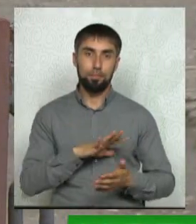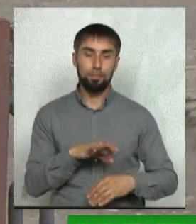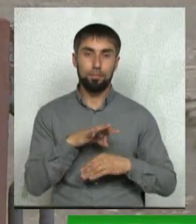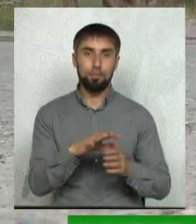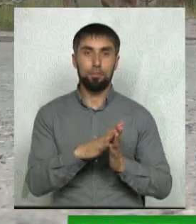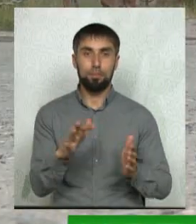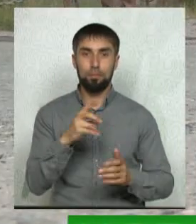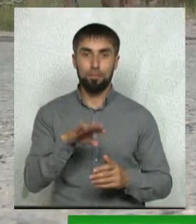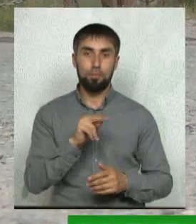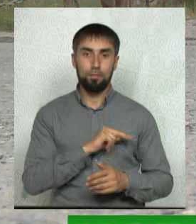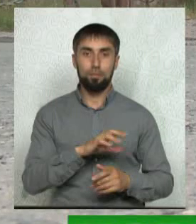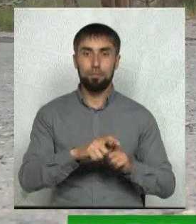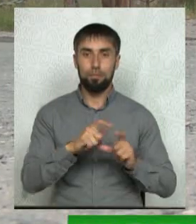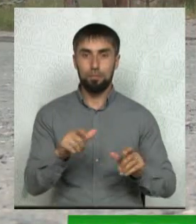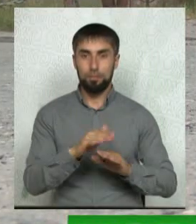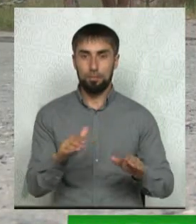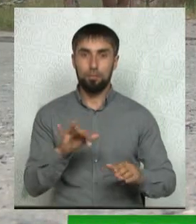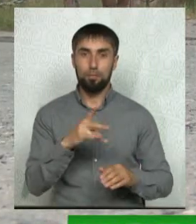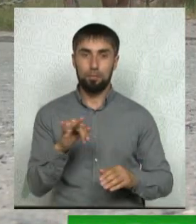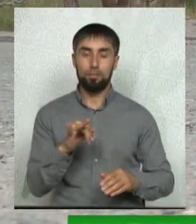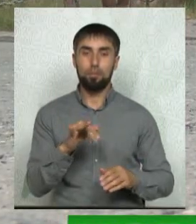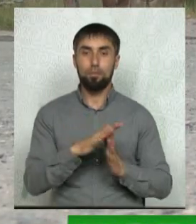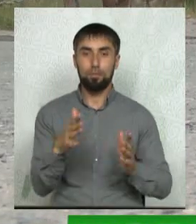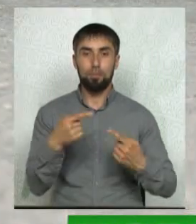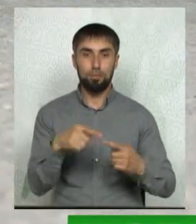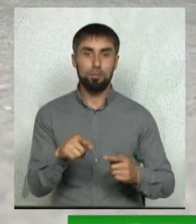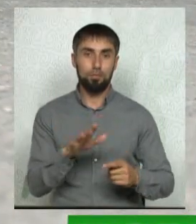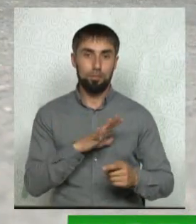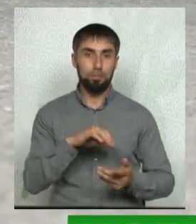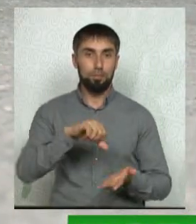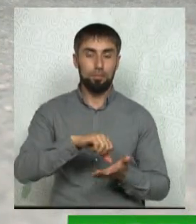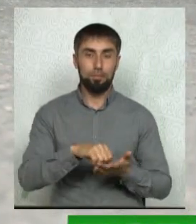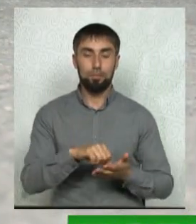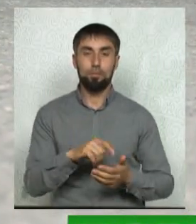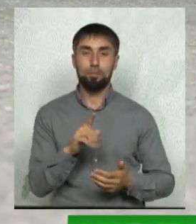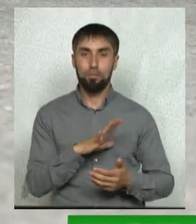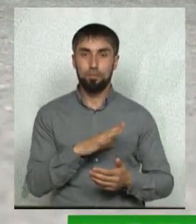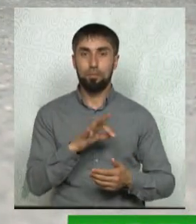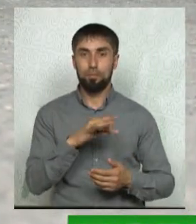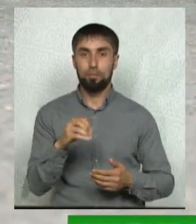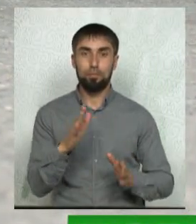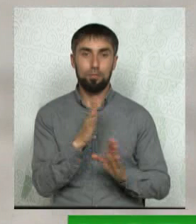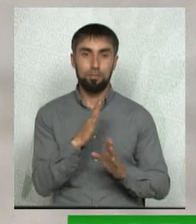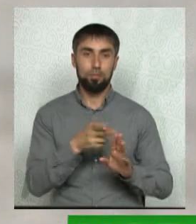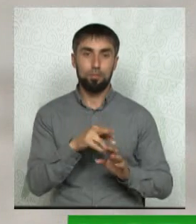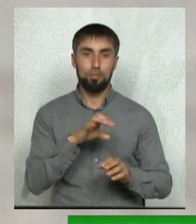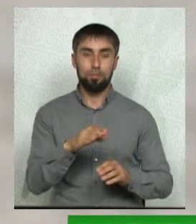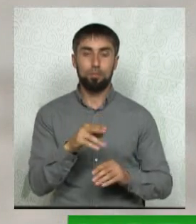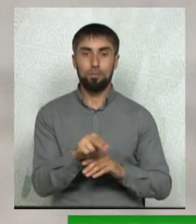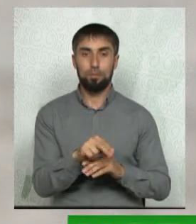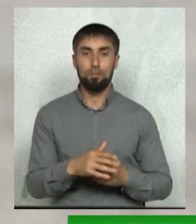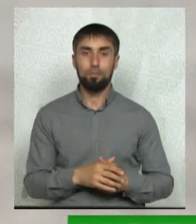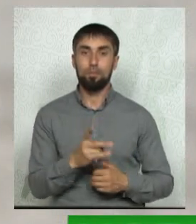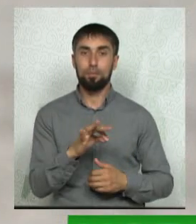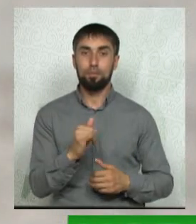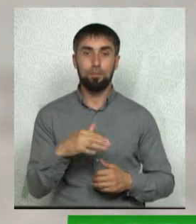большой объем работы со школьниками. Они, кстати, больше других выразили заинтересованность в определении судьбы объектов благоустройства.